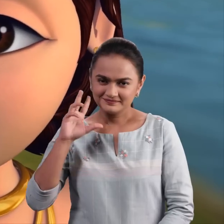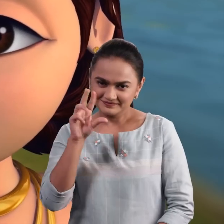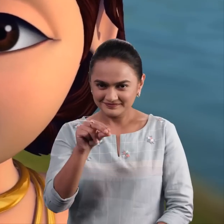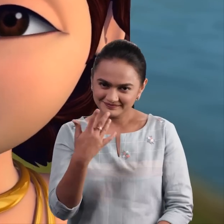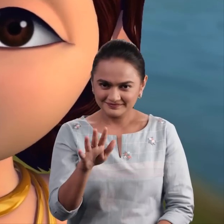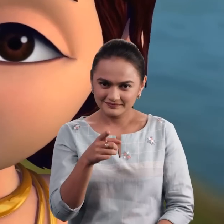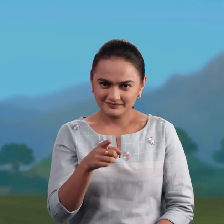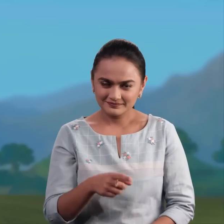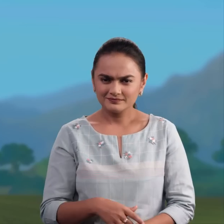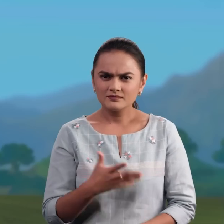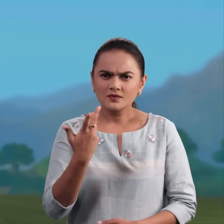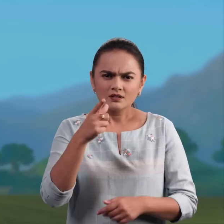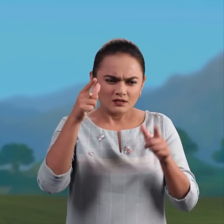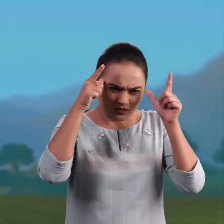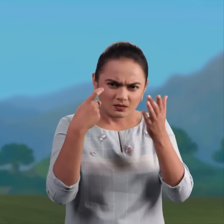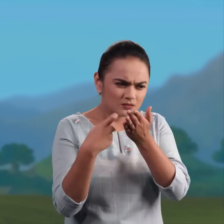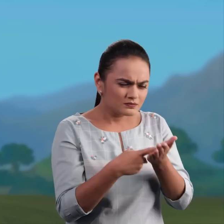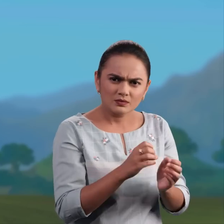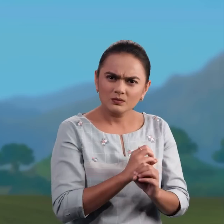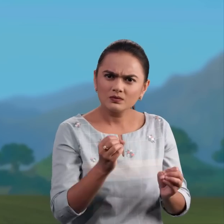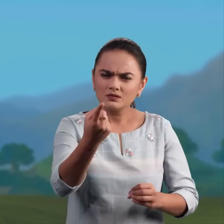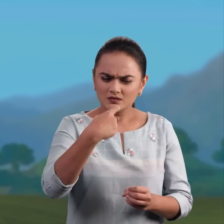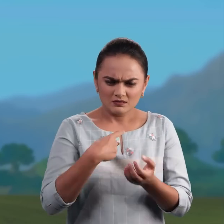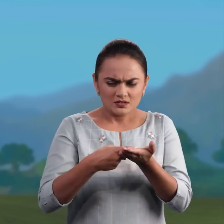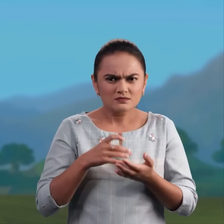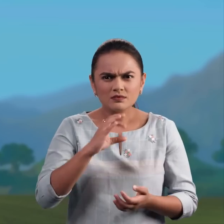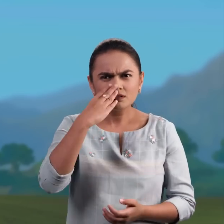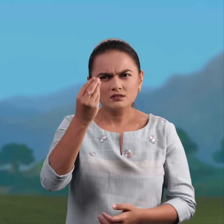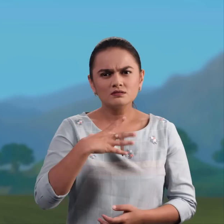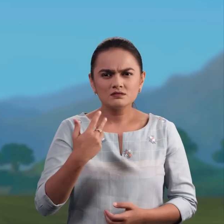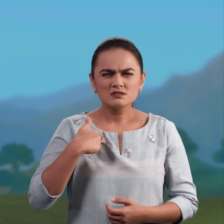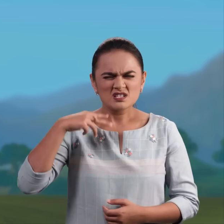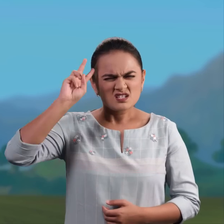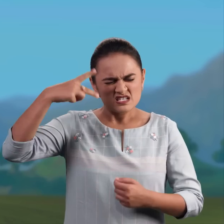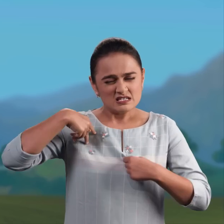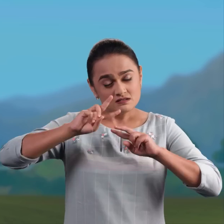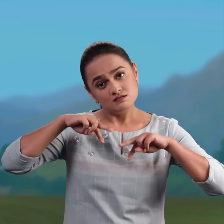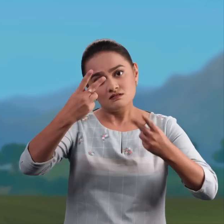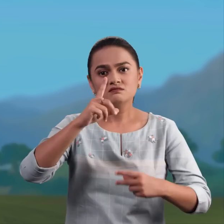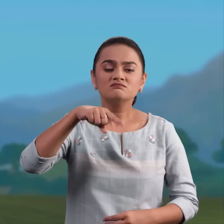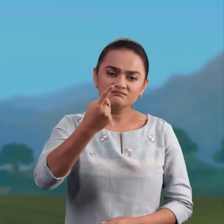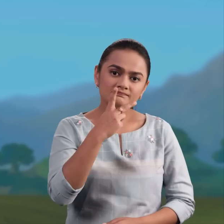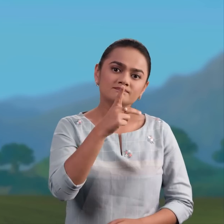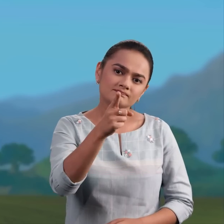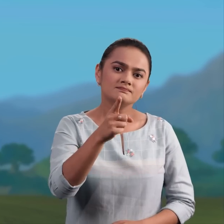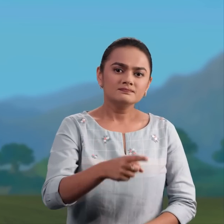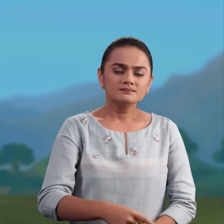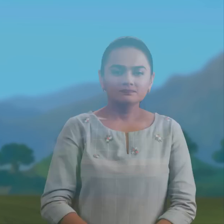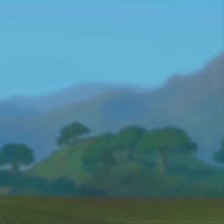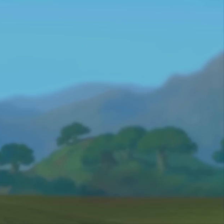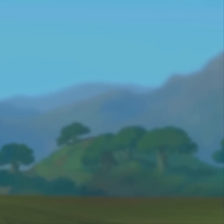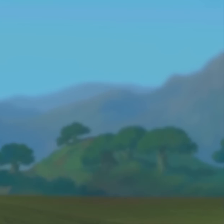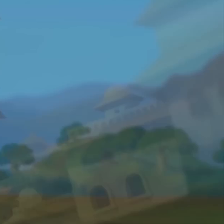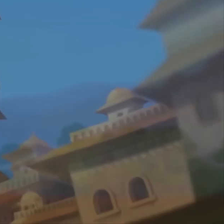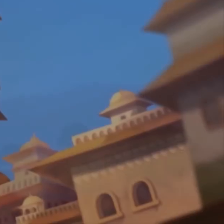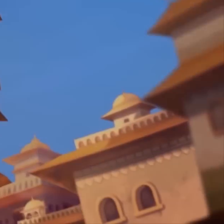उन्होंने मना कर दिया। हाँ? ना तो गायों के लिए कोई सम्मान है, ना मेरे लिए। एक बार मैं इनकी बुद्धि ठिकाने लगा दूं, तब समझ में